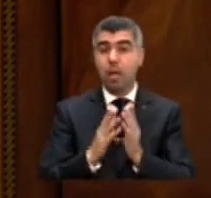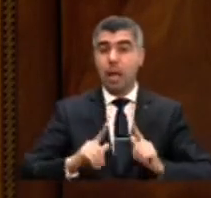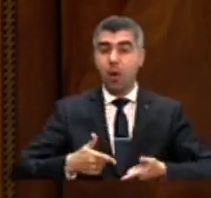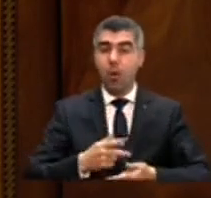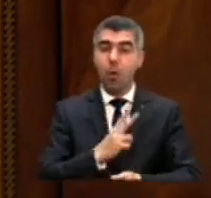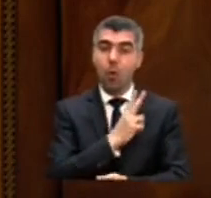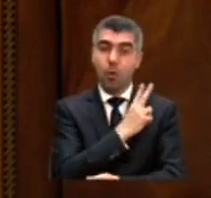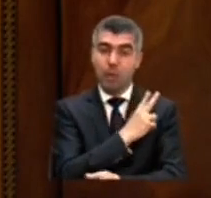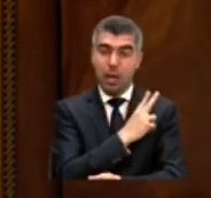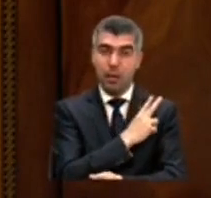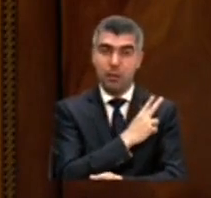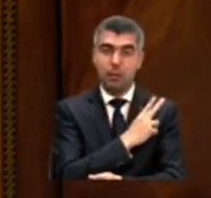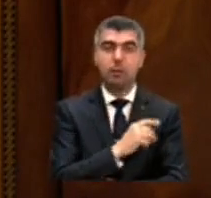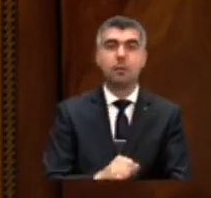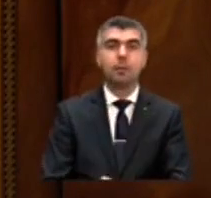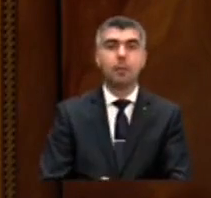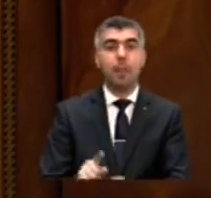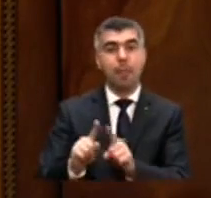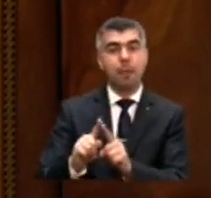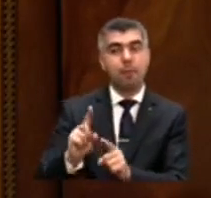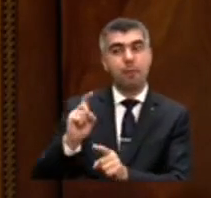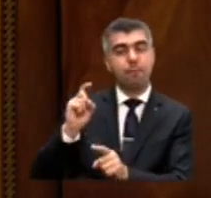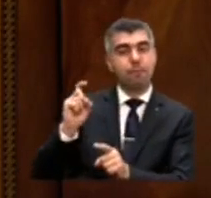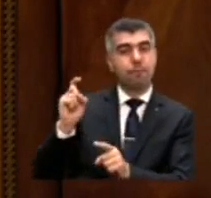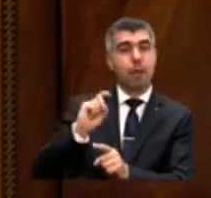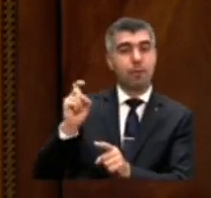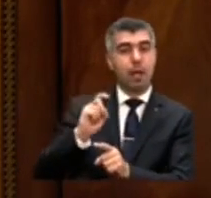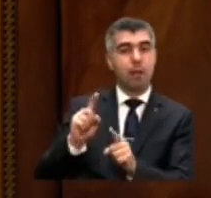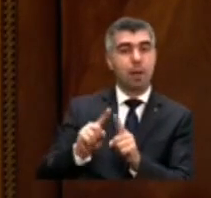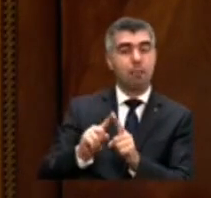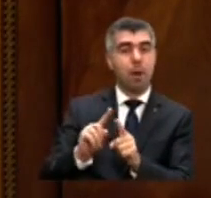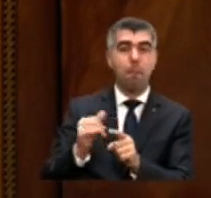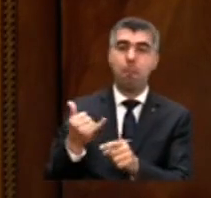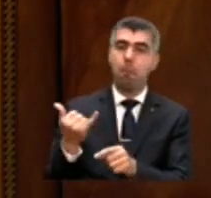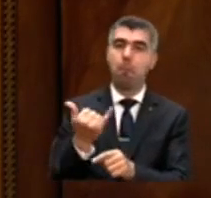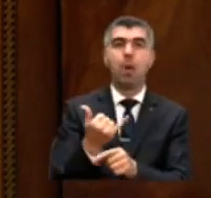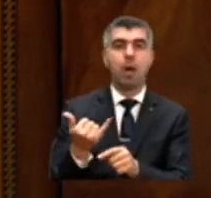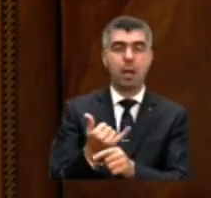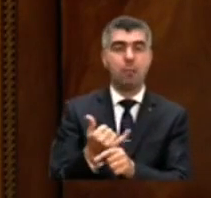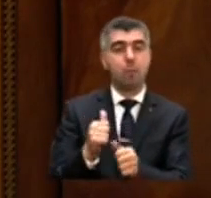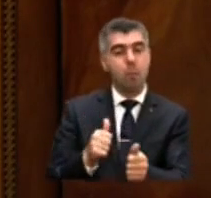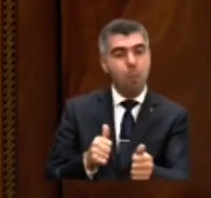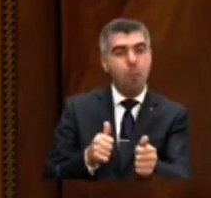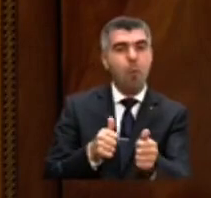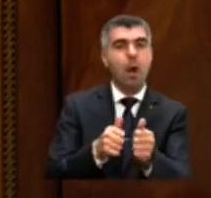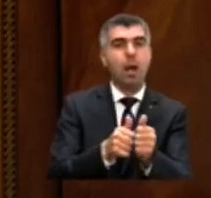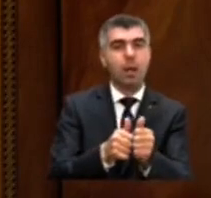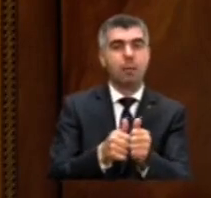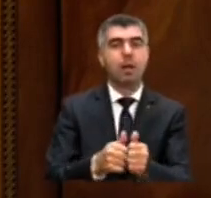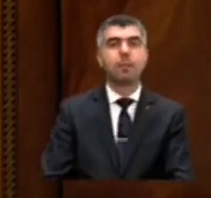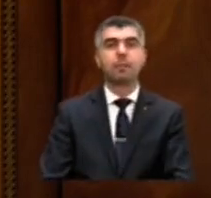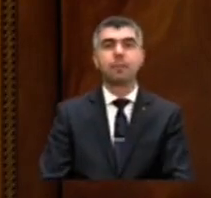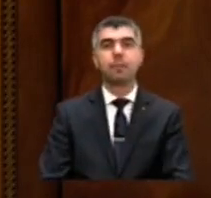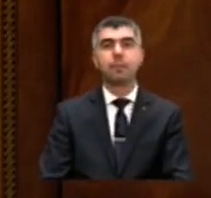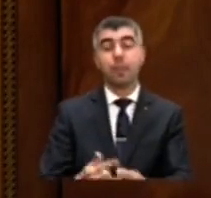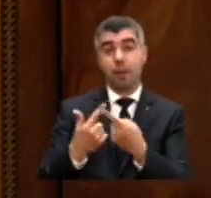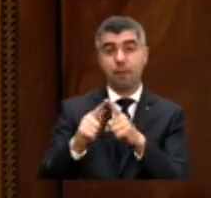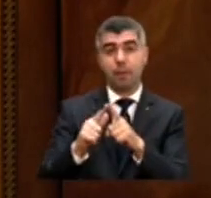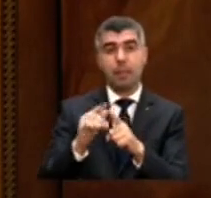تقتضي تحسين دخل الأستاذ في بداية المسار ومواكبة هذا الأخير وتقييما